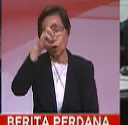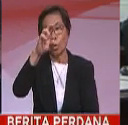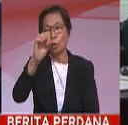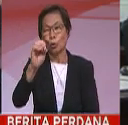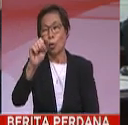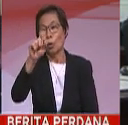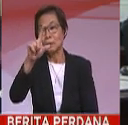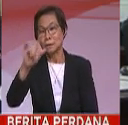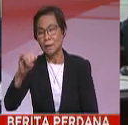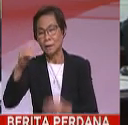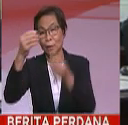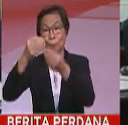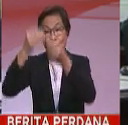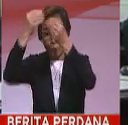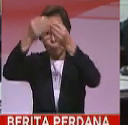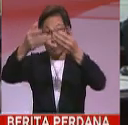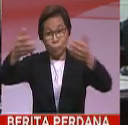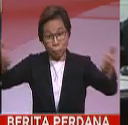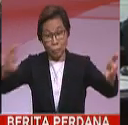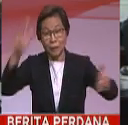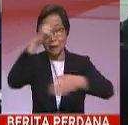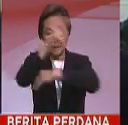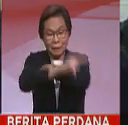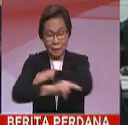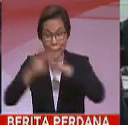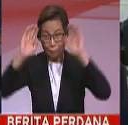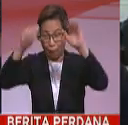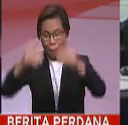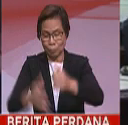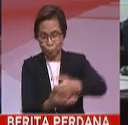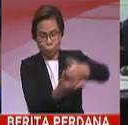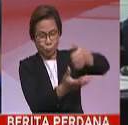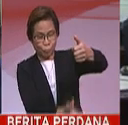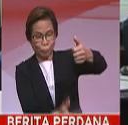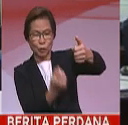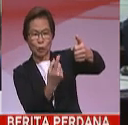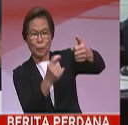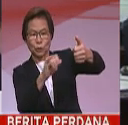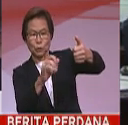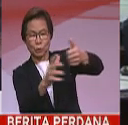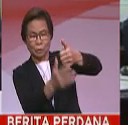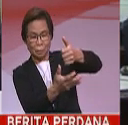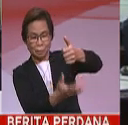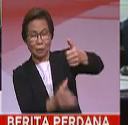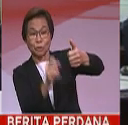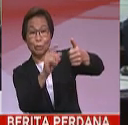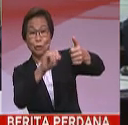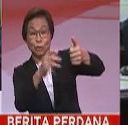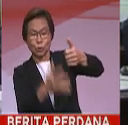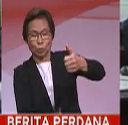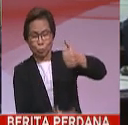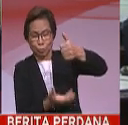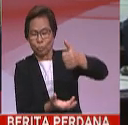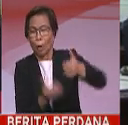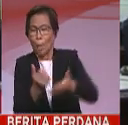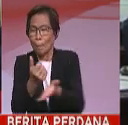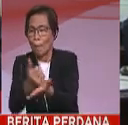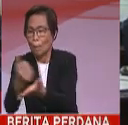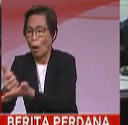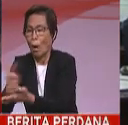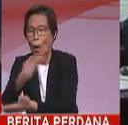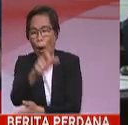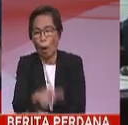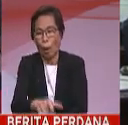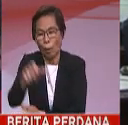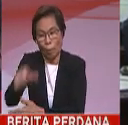Ismail sebelum ini mengumumkan bahawa kerajaan negeri memperuntukkan sebanyak RM11 juta bagi penyaluran bantuan kepada penduduk